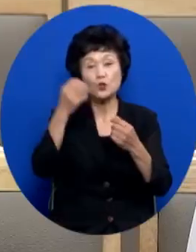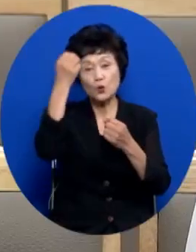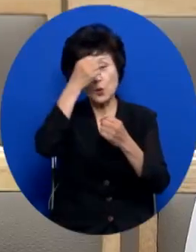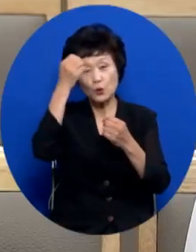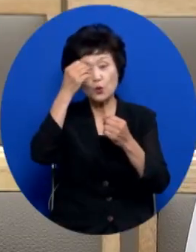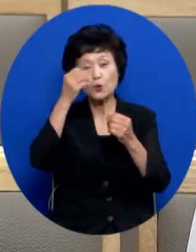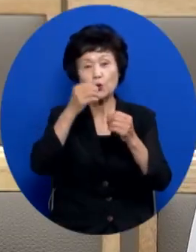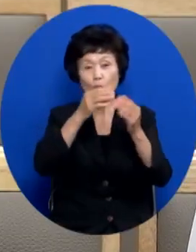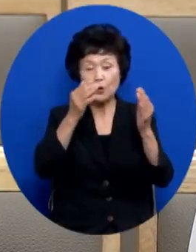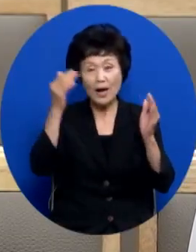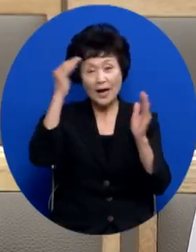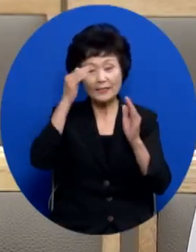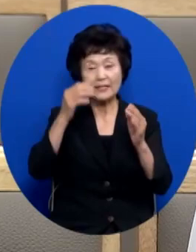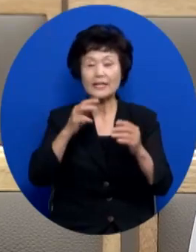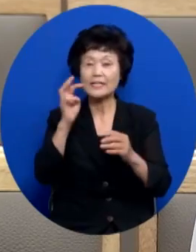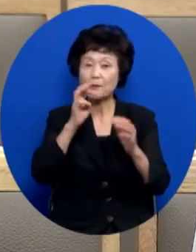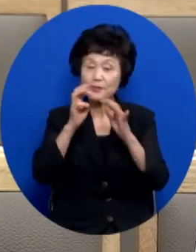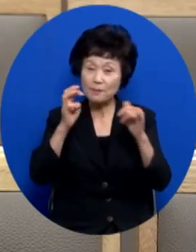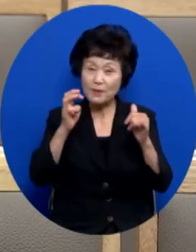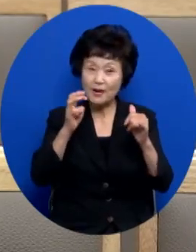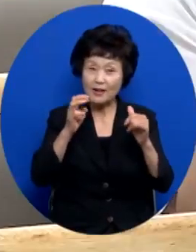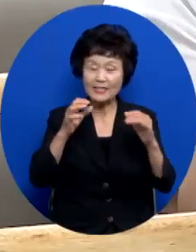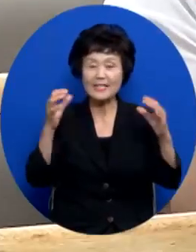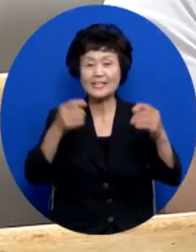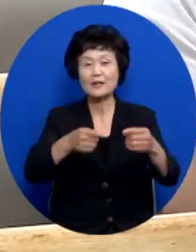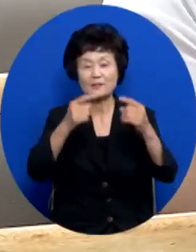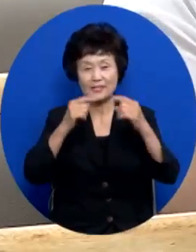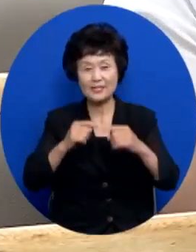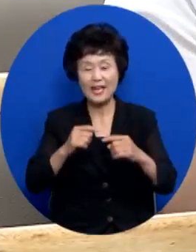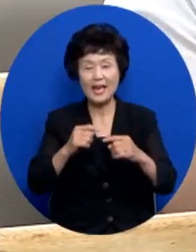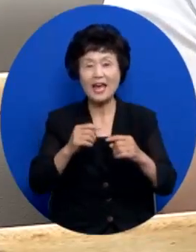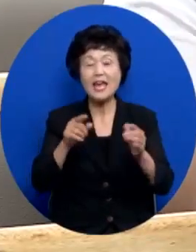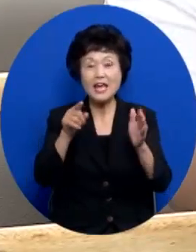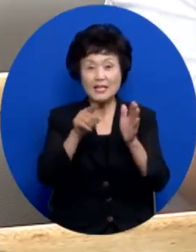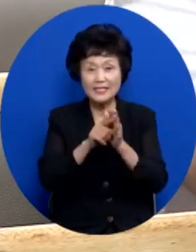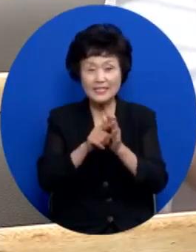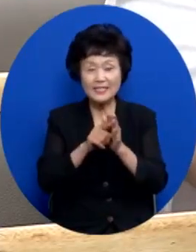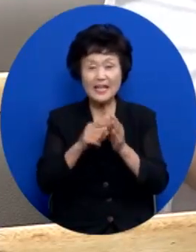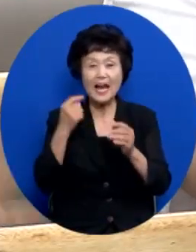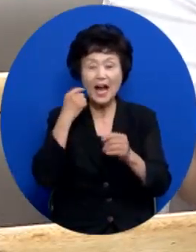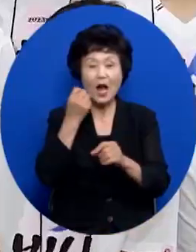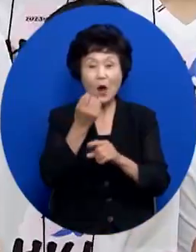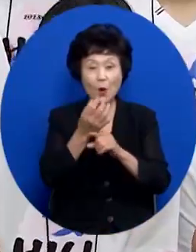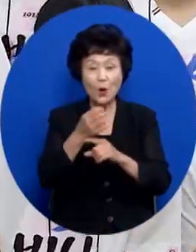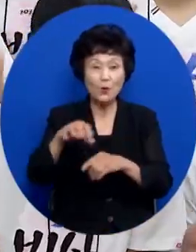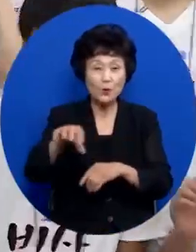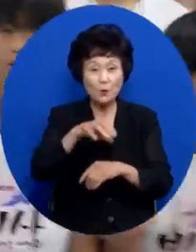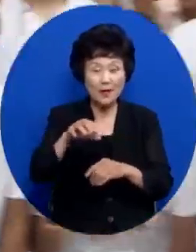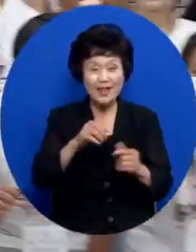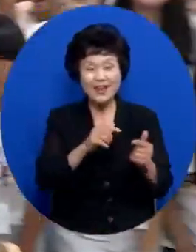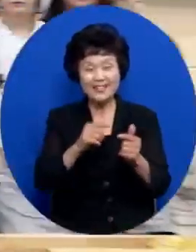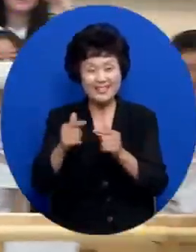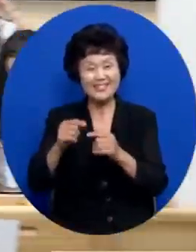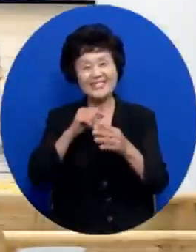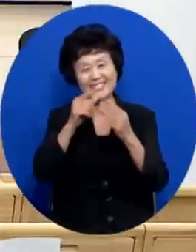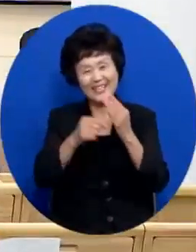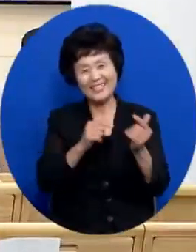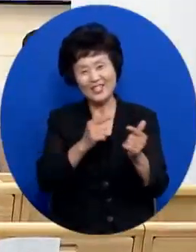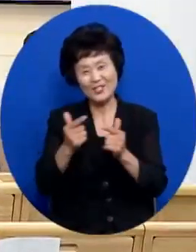명이 참여해 성경 골든벨과 조별 나눔을 통한 신앙 상담, 말씀과 찬양을 함께 나누며 교제의 시간을 가졌습니다.